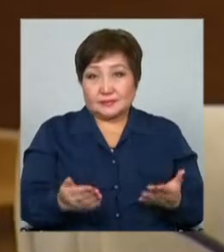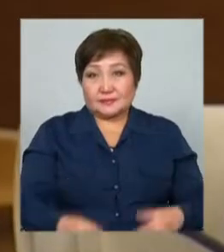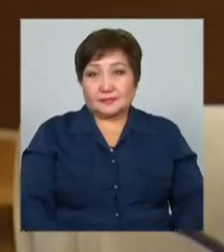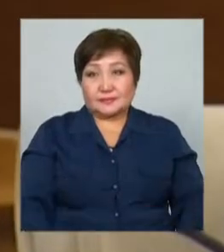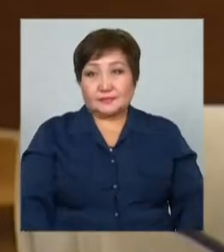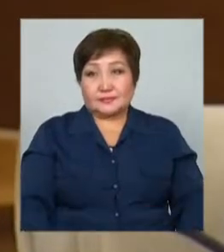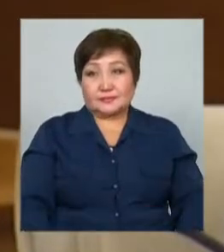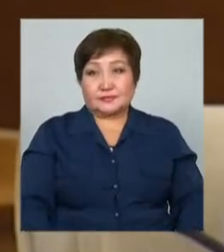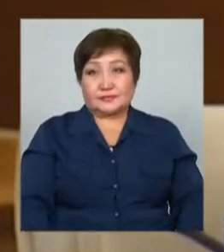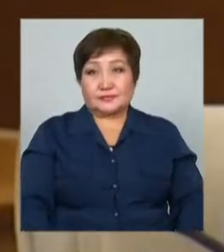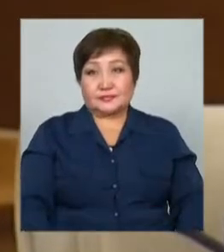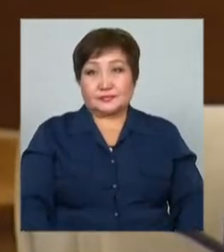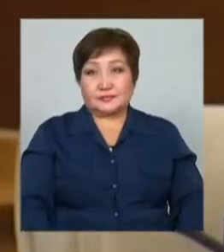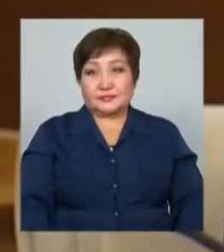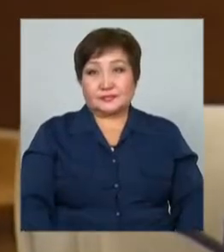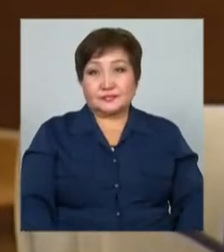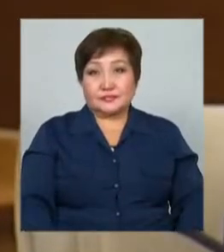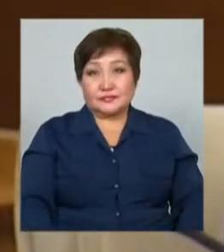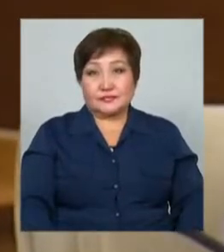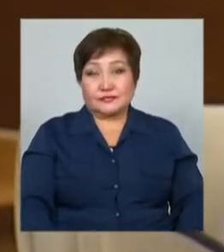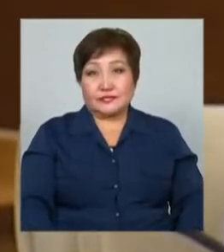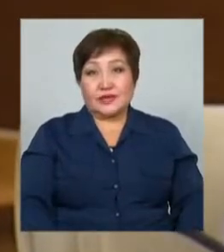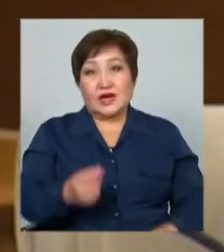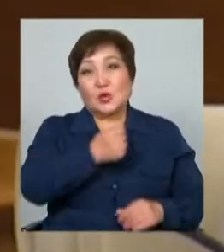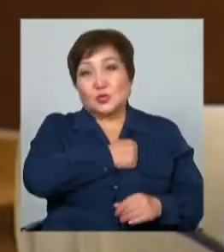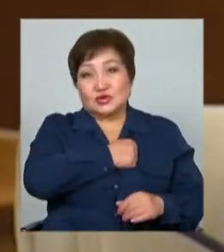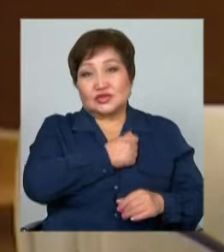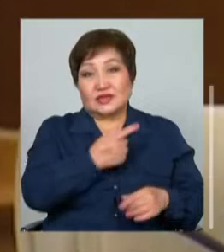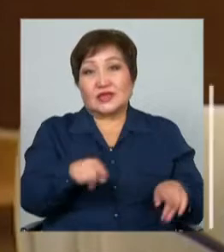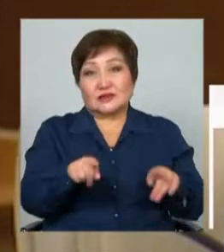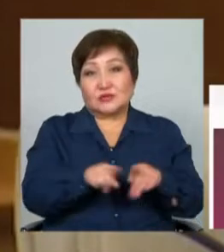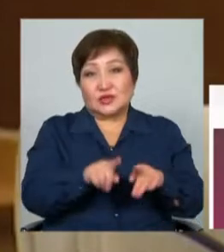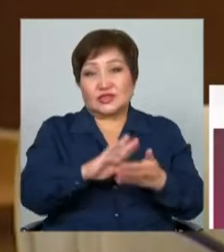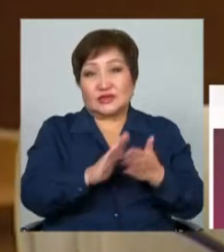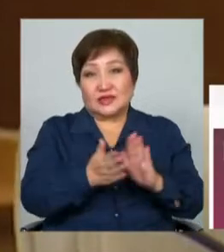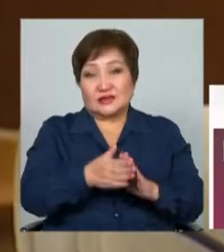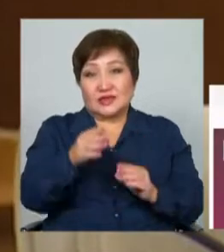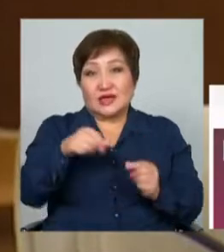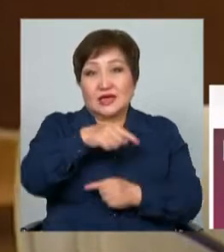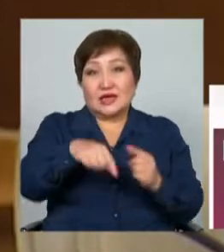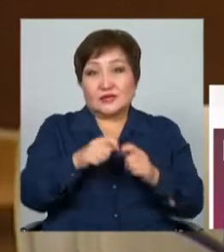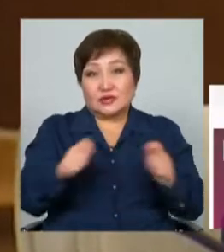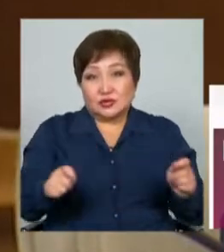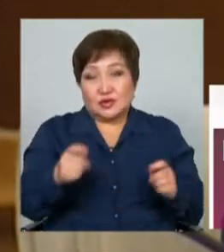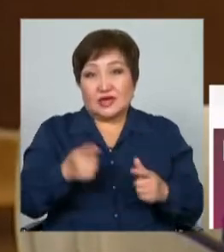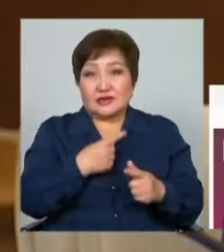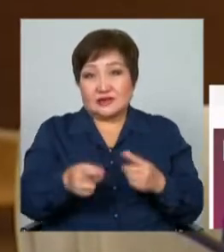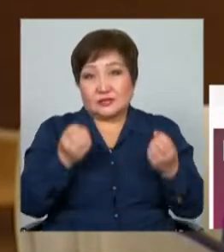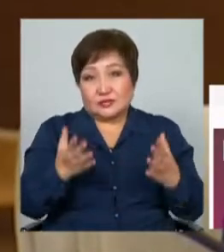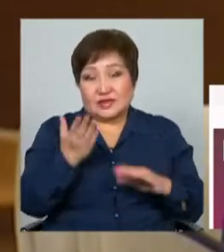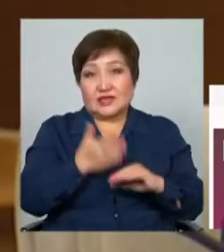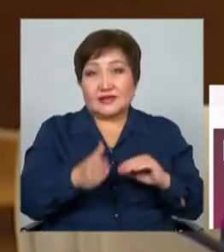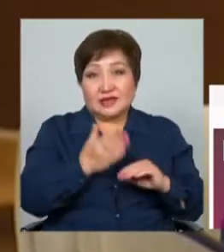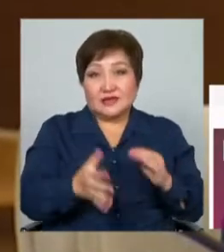Подобным однобоким толкованием сталкиваются тысячи граждан. Өкінішке қарай мұндай жағдайға кәсіп ашуға бел буған немесе жай ғана несие алған мыңдаған